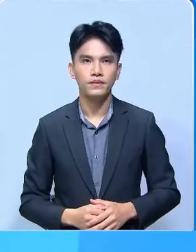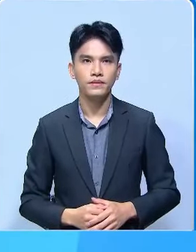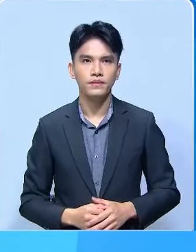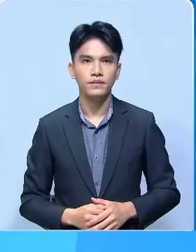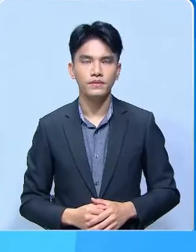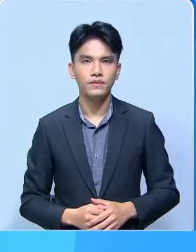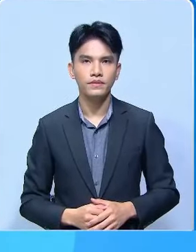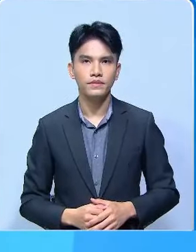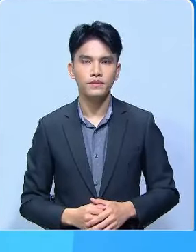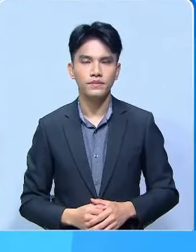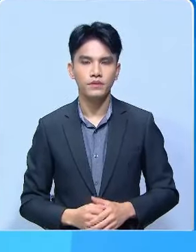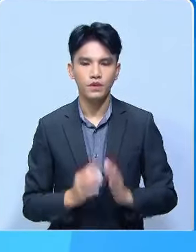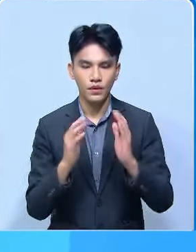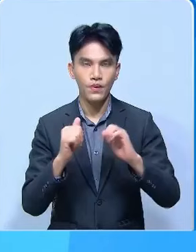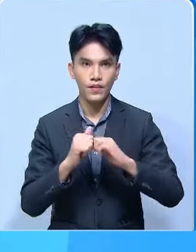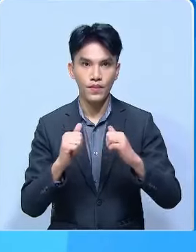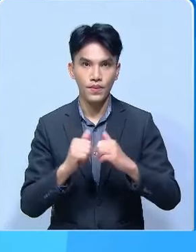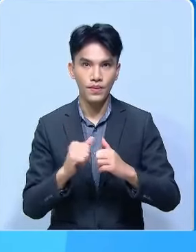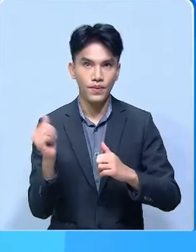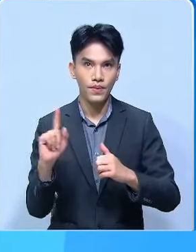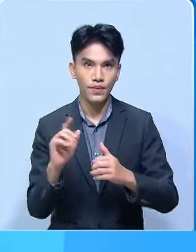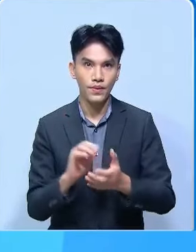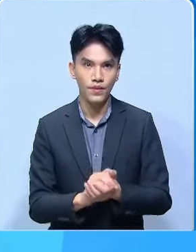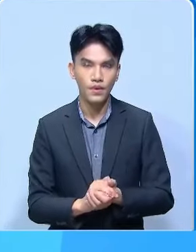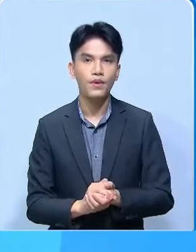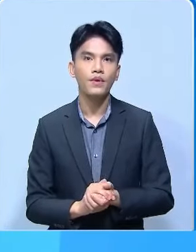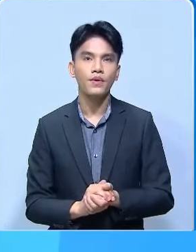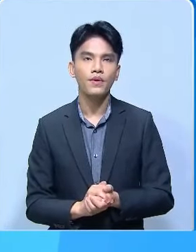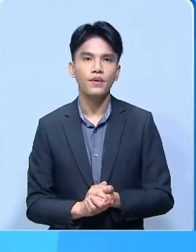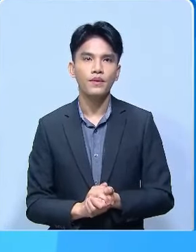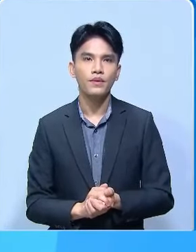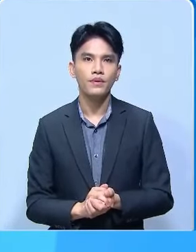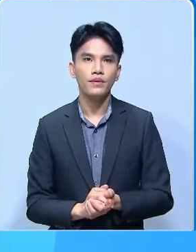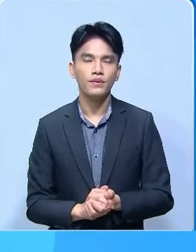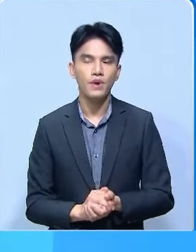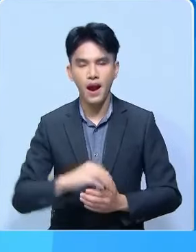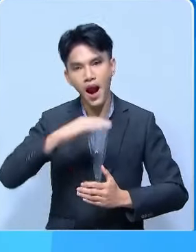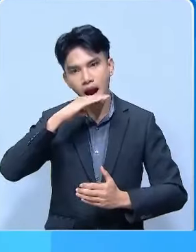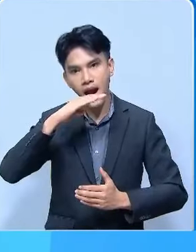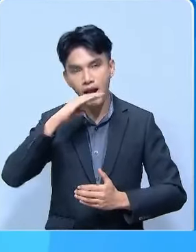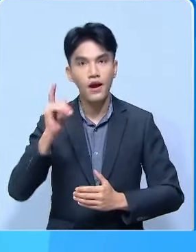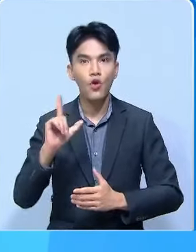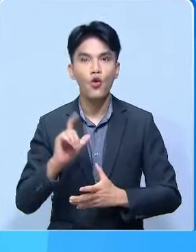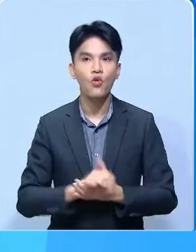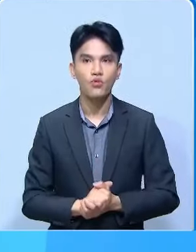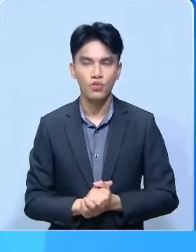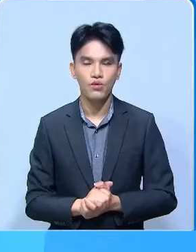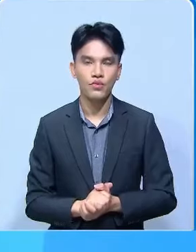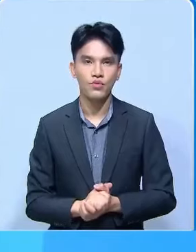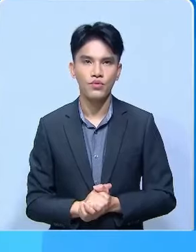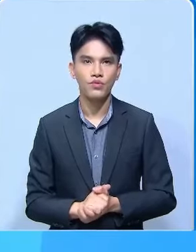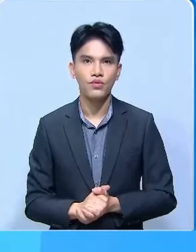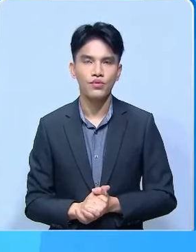ที่ว่ามีปัญหาคนที่มาก่อเหตุมาติดพันมาติดพันแล้วก็หึงหวงลุงเนี่ยแหละประมาณเนี้ยนะ